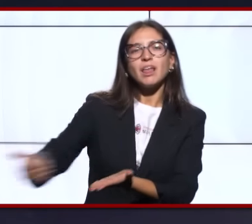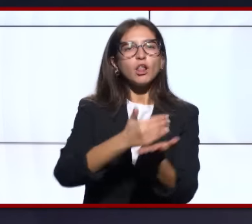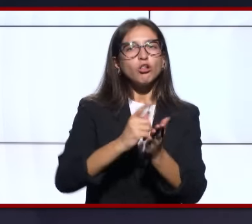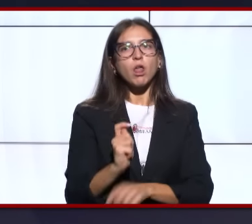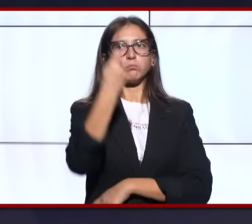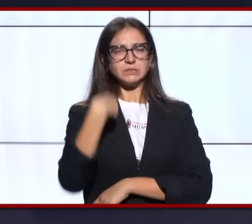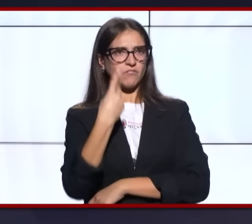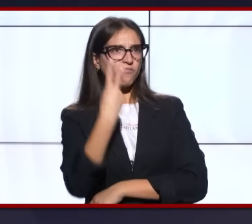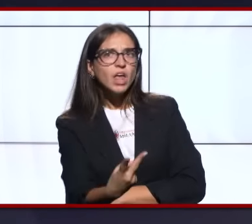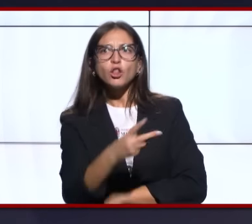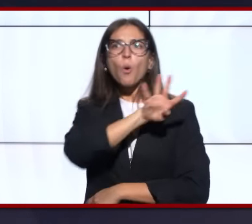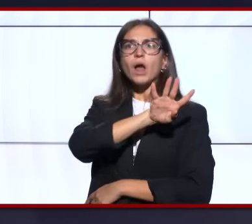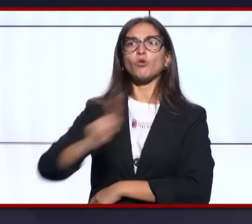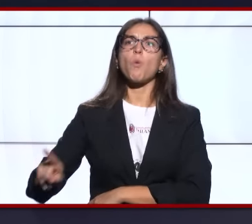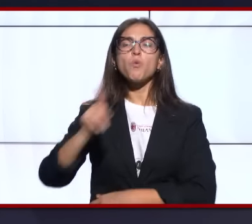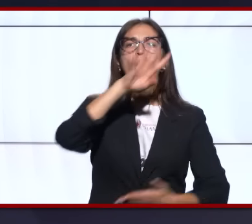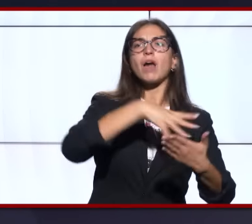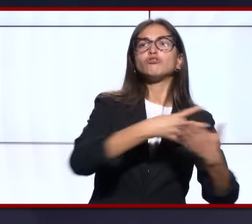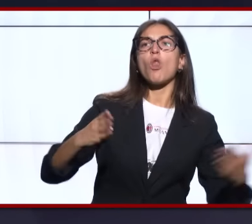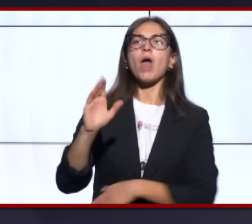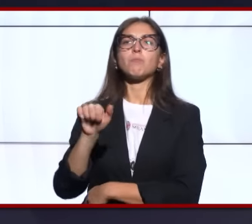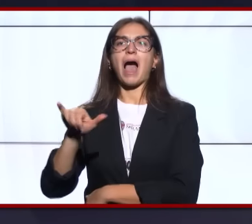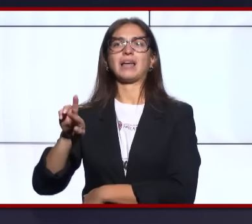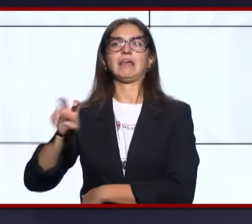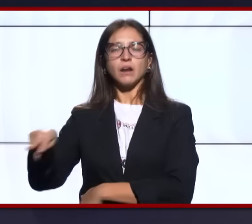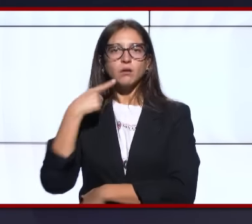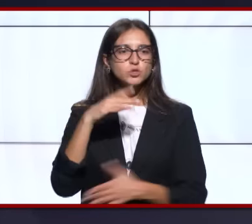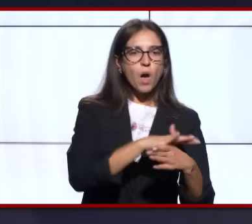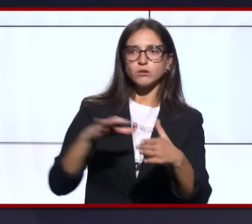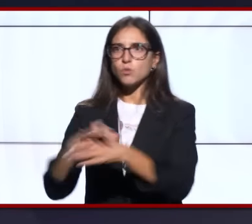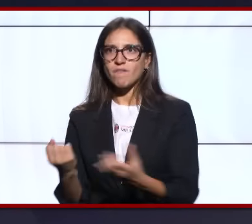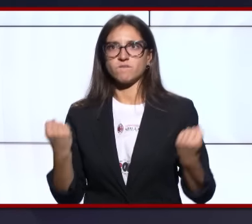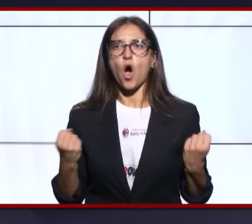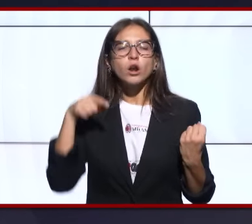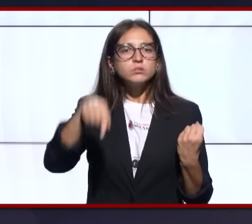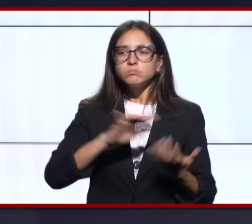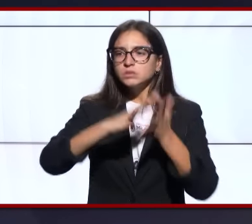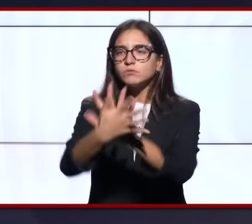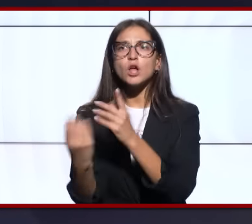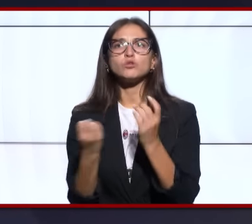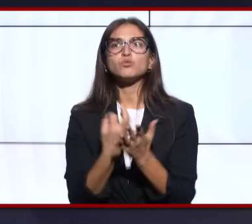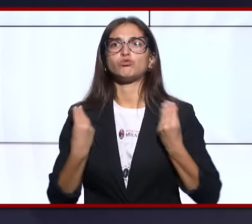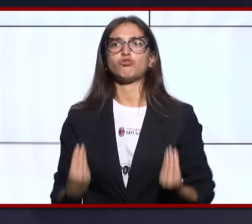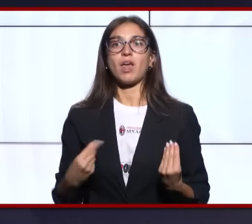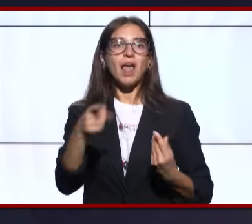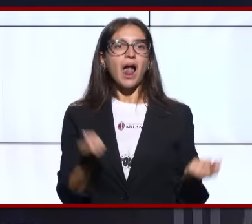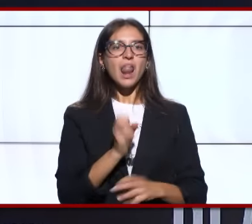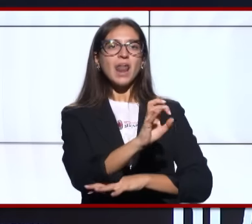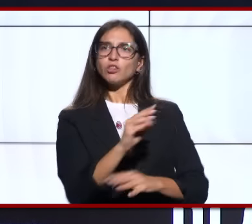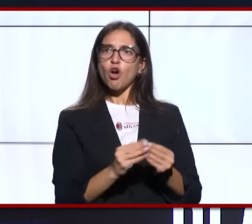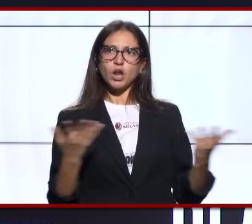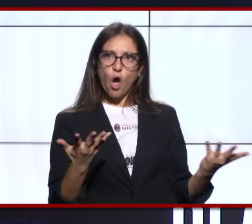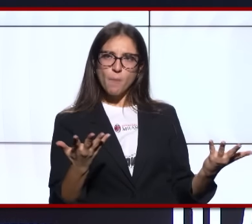4-1 il Barcellona con il Bayern parlo di squadre forti cosa sta succedendo a voi allenatori possiamo ficare